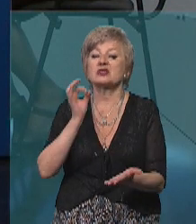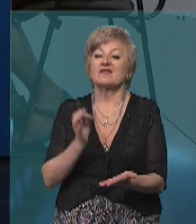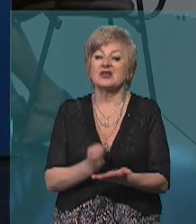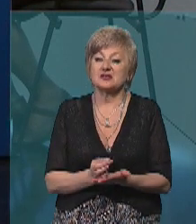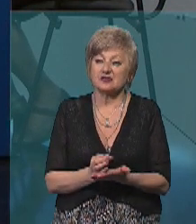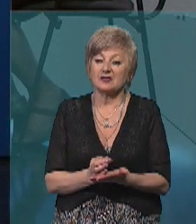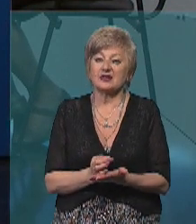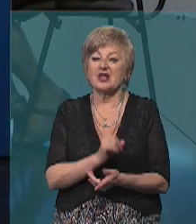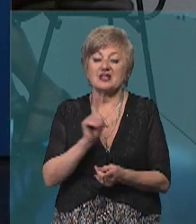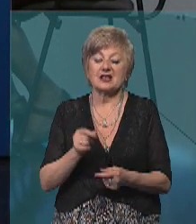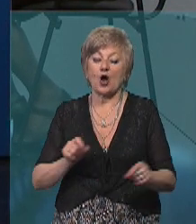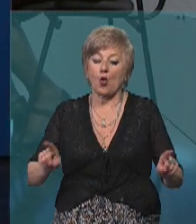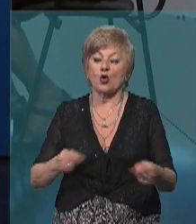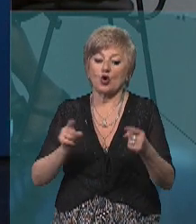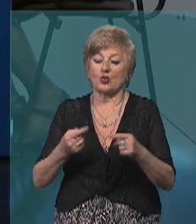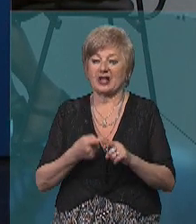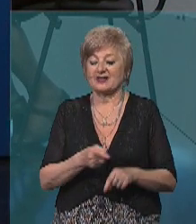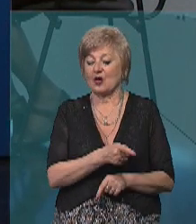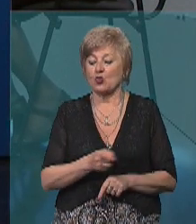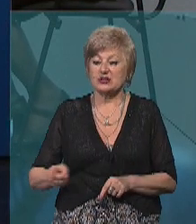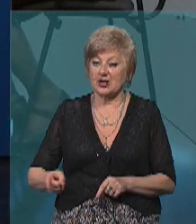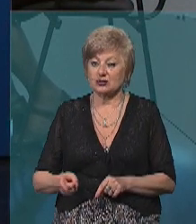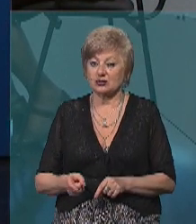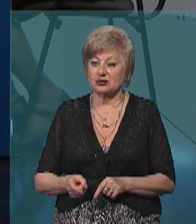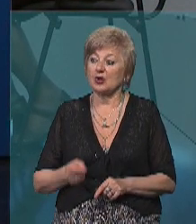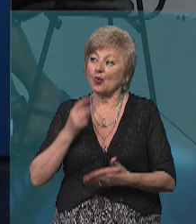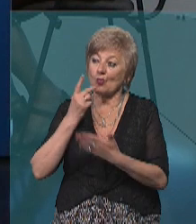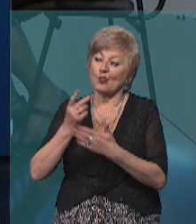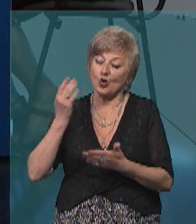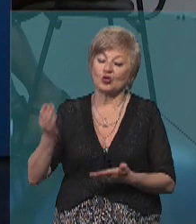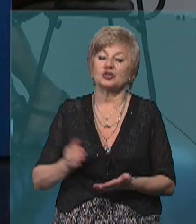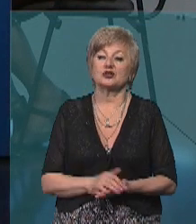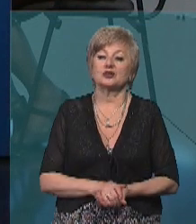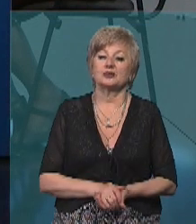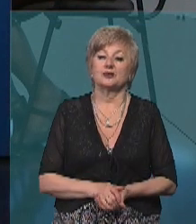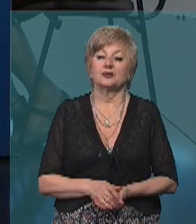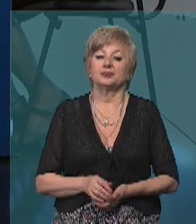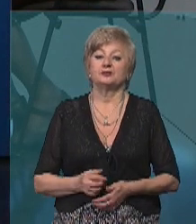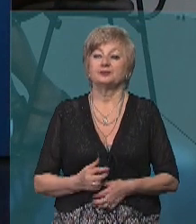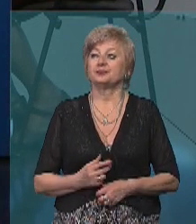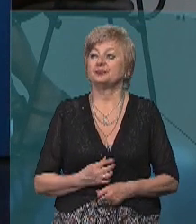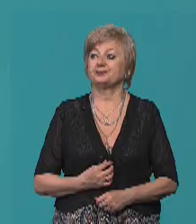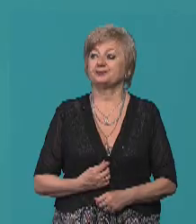відповідальна за організацію цього процесу. Покажіть нам, пані Зінаїду, будь ласка.